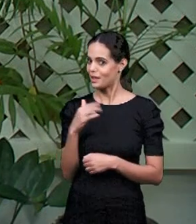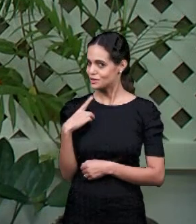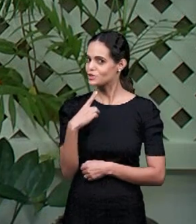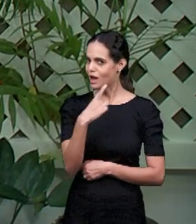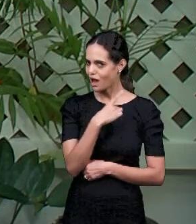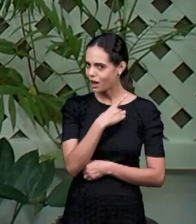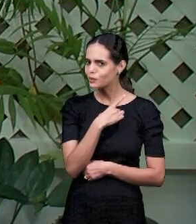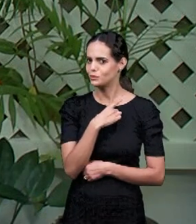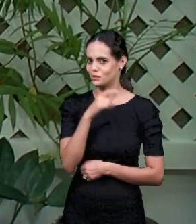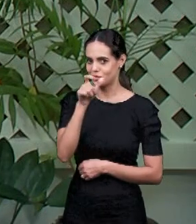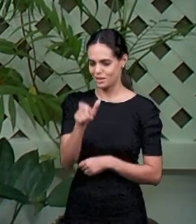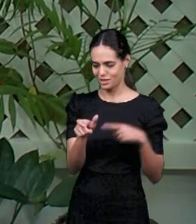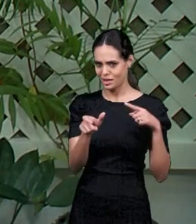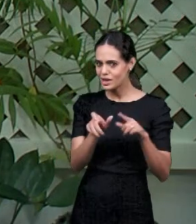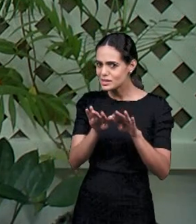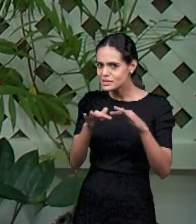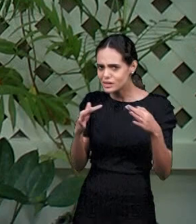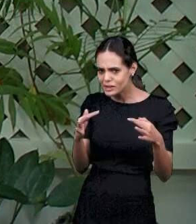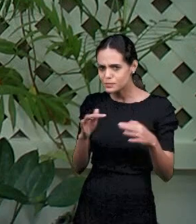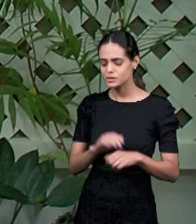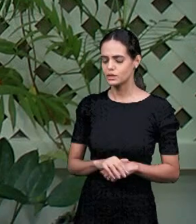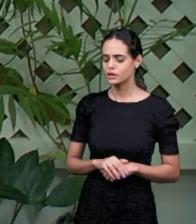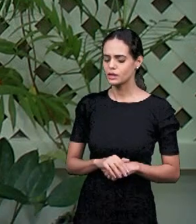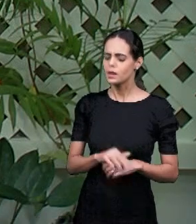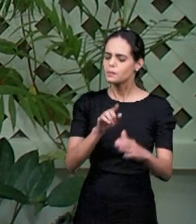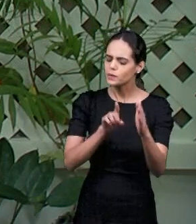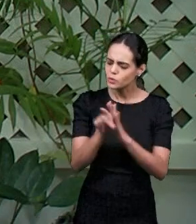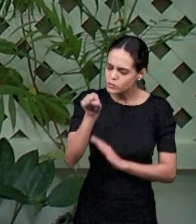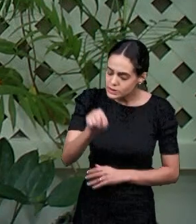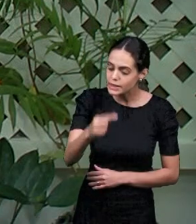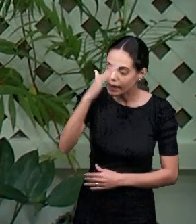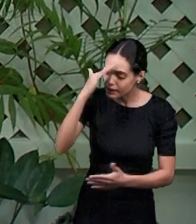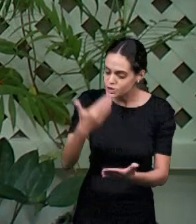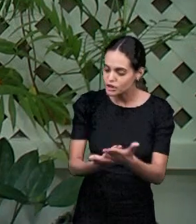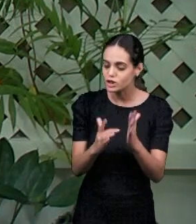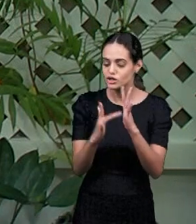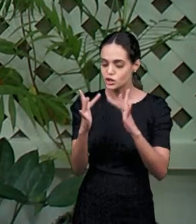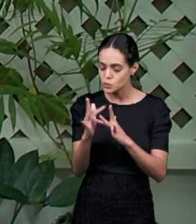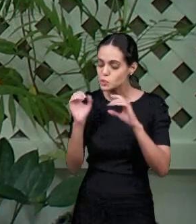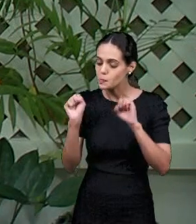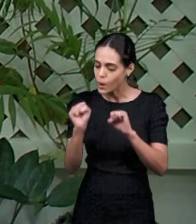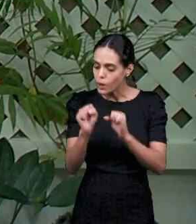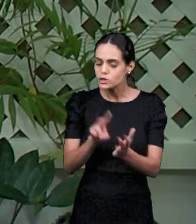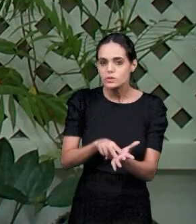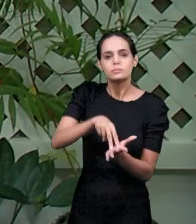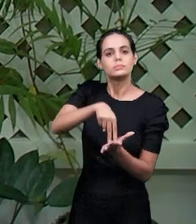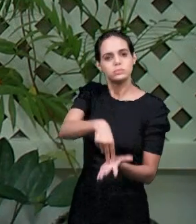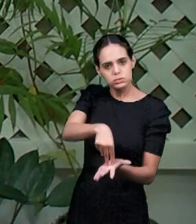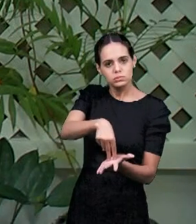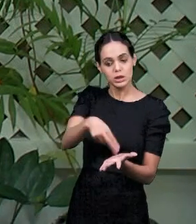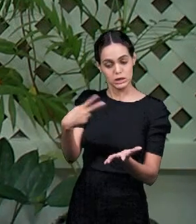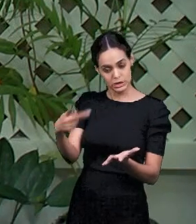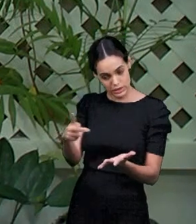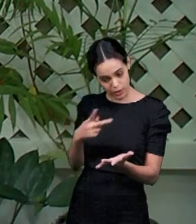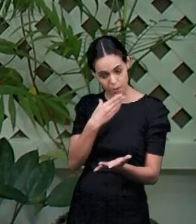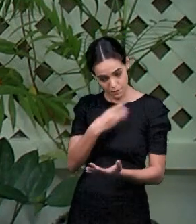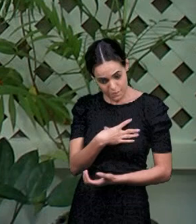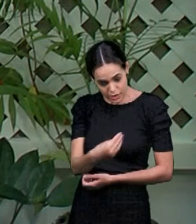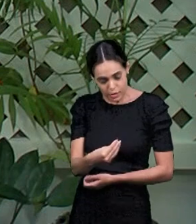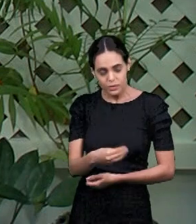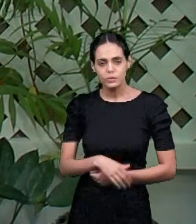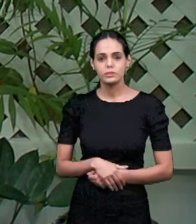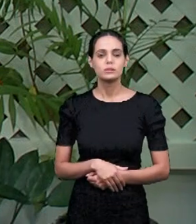homme simple. Il lui a dit, vous croyez que Jésus peut ressusciter votre enfant? Et il a dit, d'ici